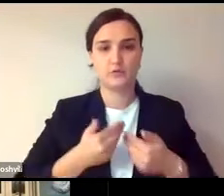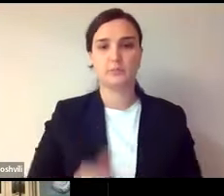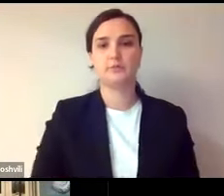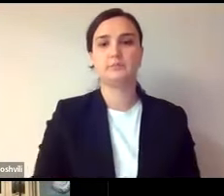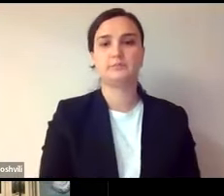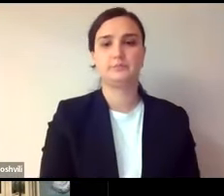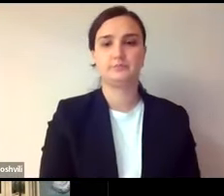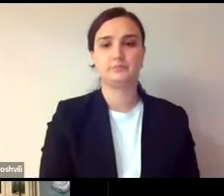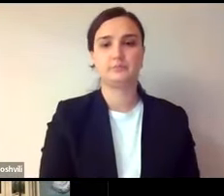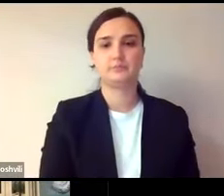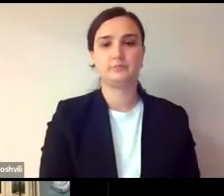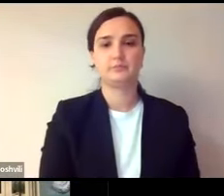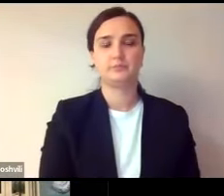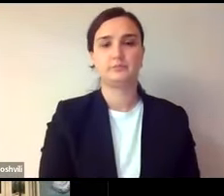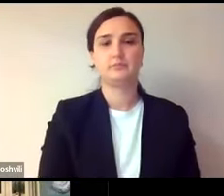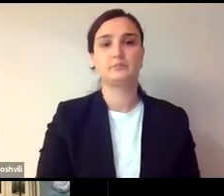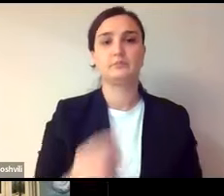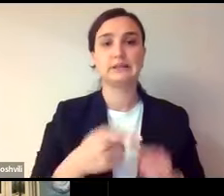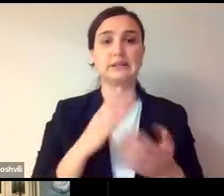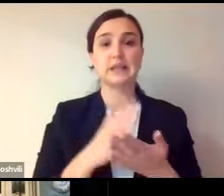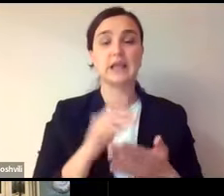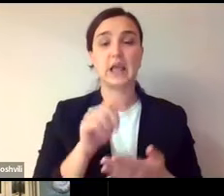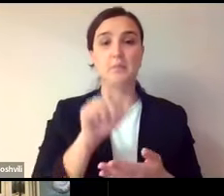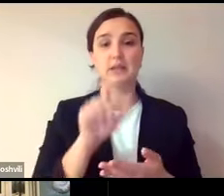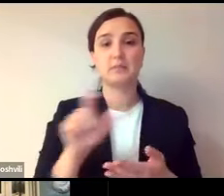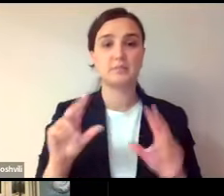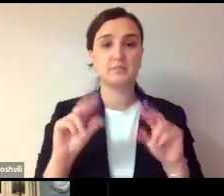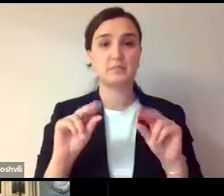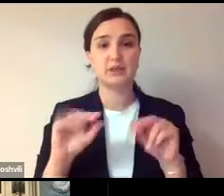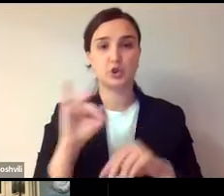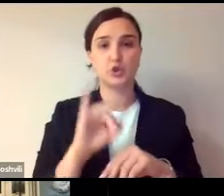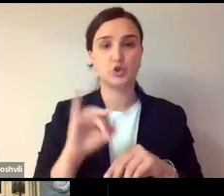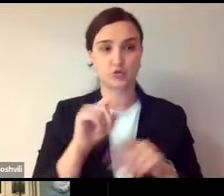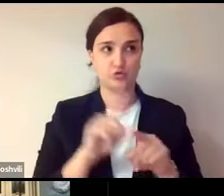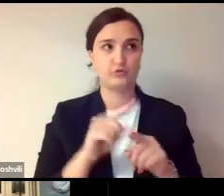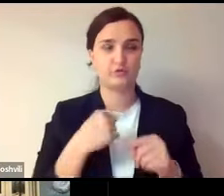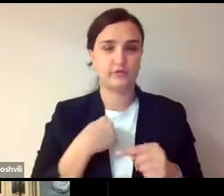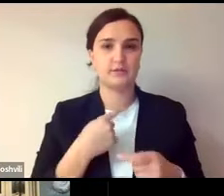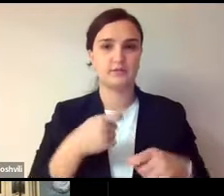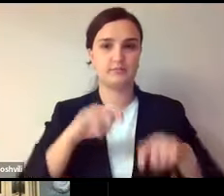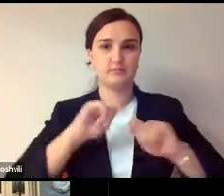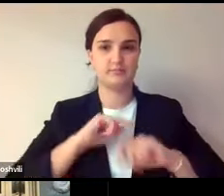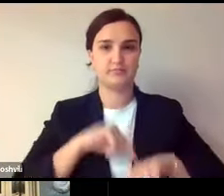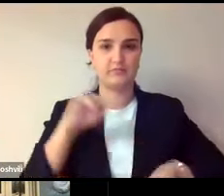ამ ადამიანების ძალიან ბედნიერი ისტორია, რომელიც ჩვენს გვაბედნიერებს. მაგრამ